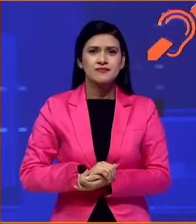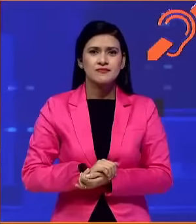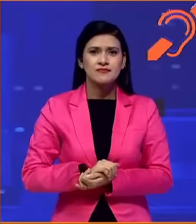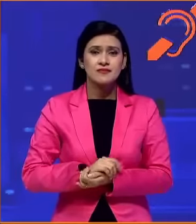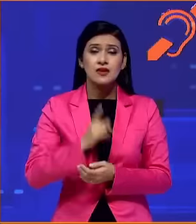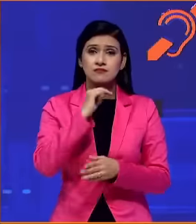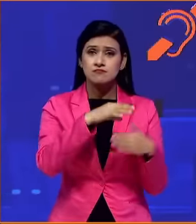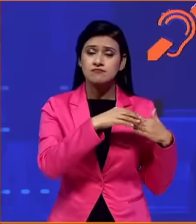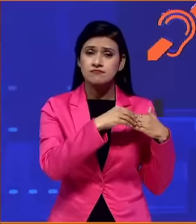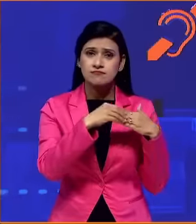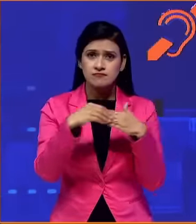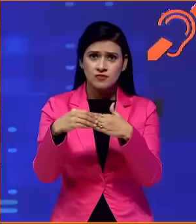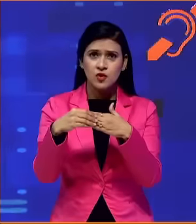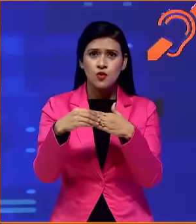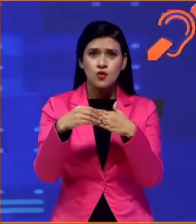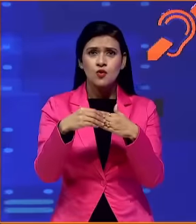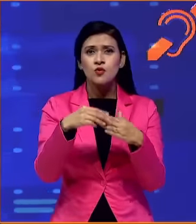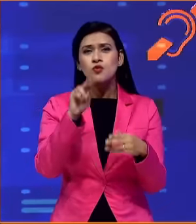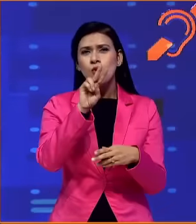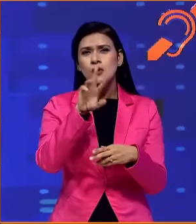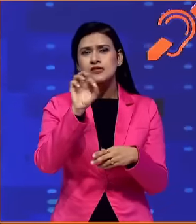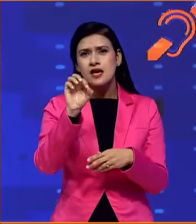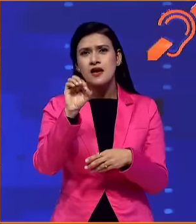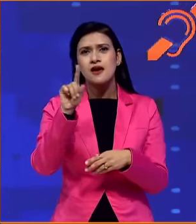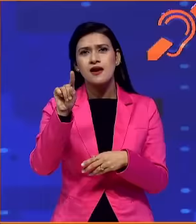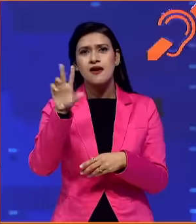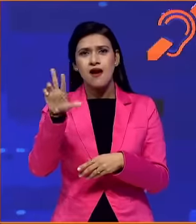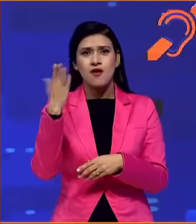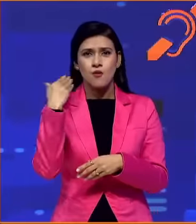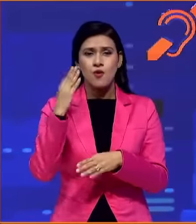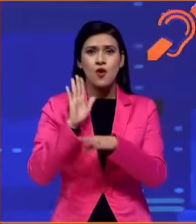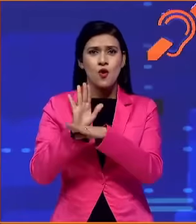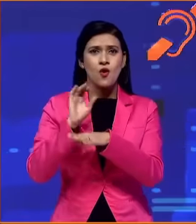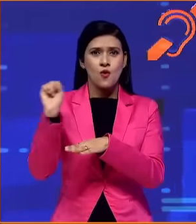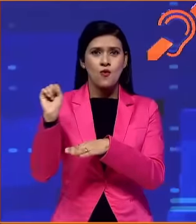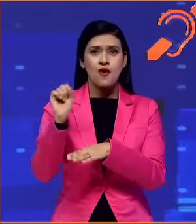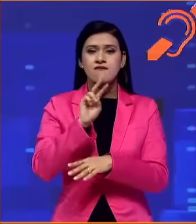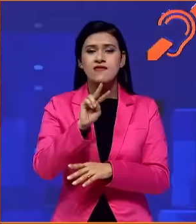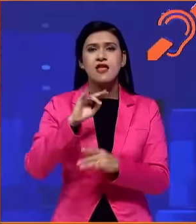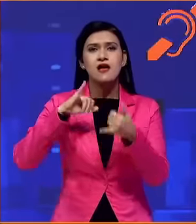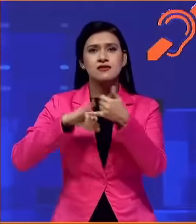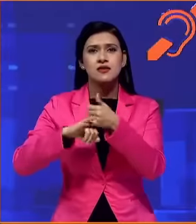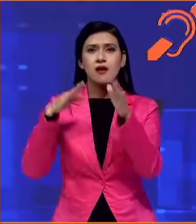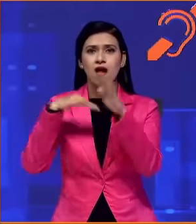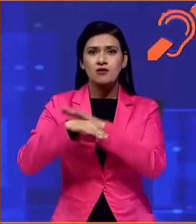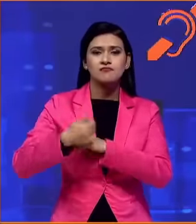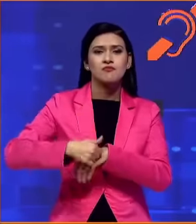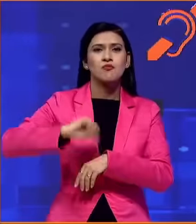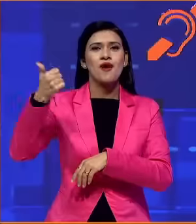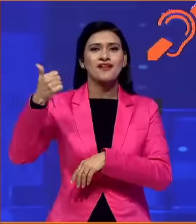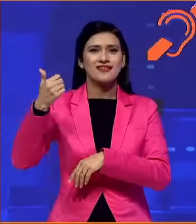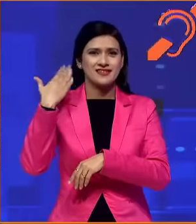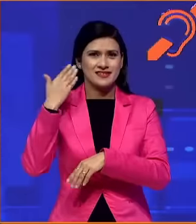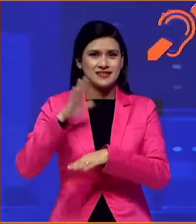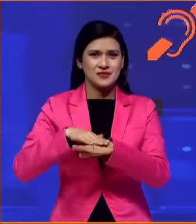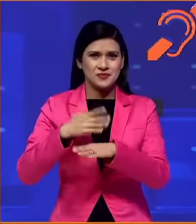सचिनपायलटकेनेतृत्वमें कांग्रेसने2018केविधानसभाचुनावजीते। सचिन